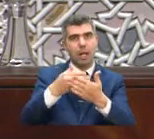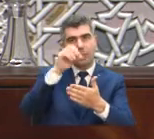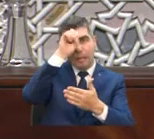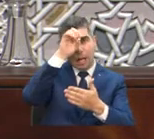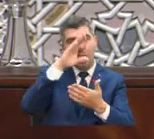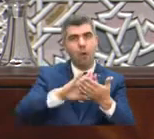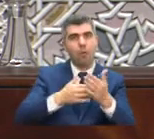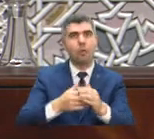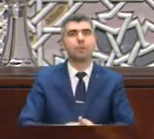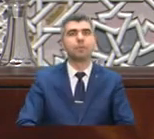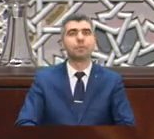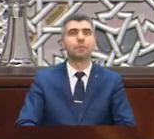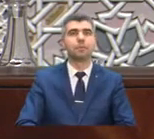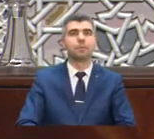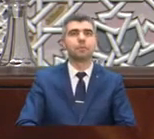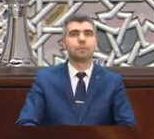المستدامة.